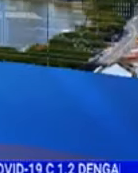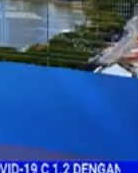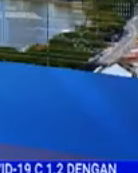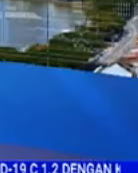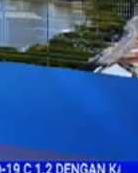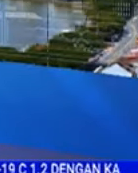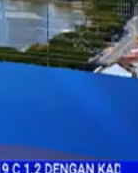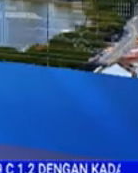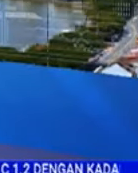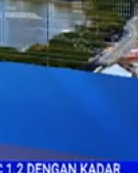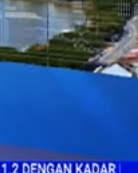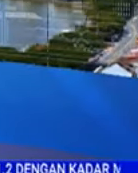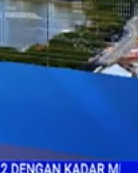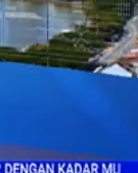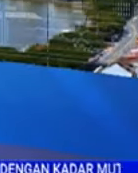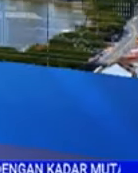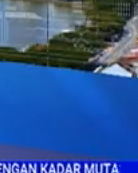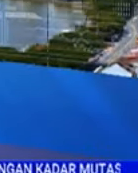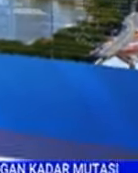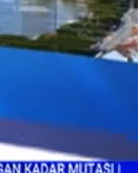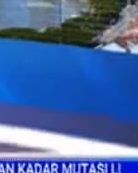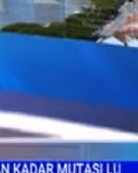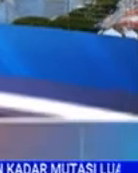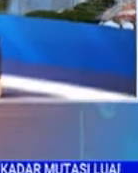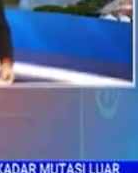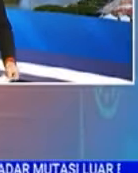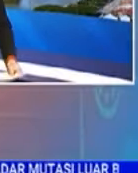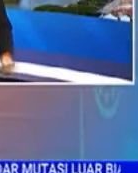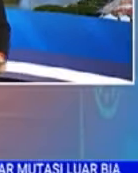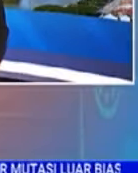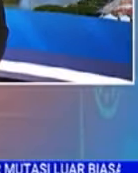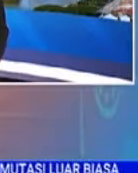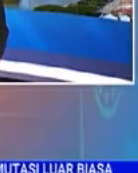#MenangBersama. Jadi kita bersama dengan Redwin di Angkasa Puri. Silakan Redwin.